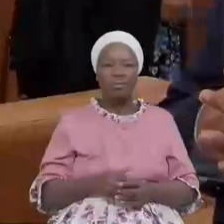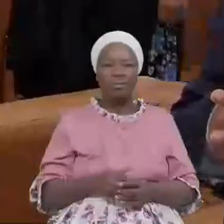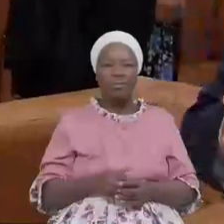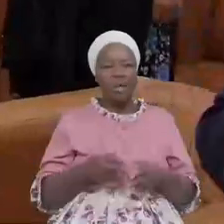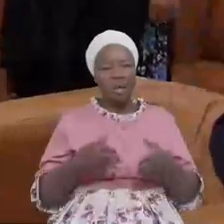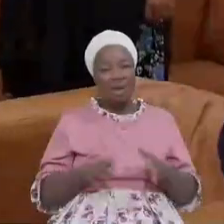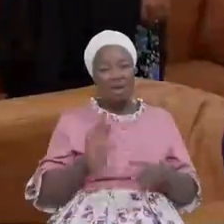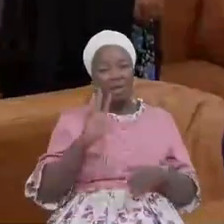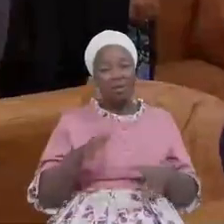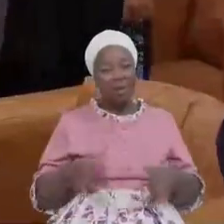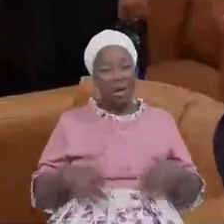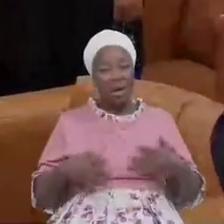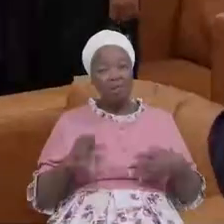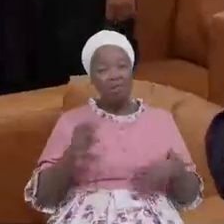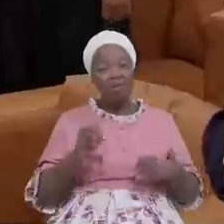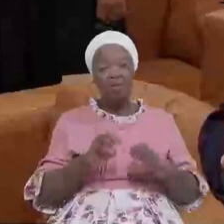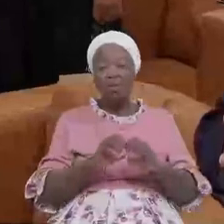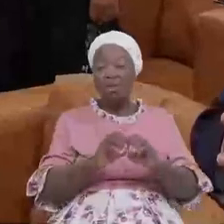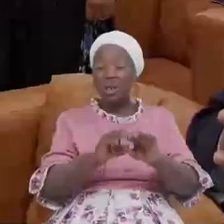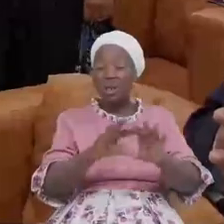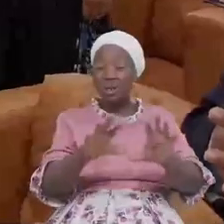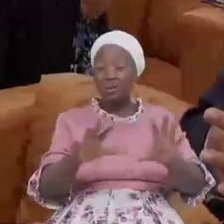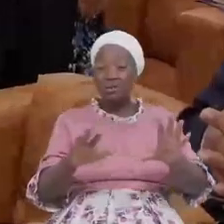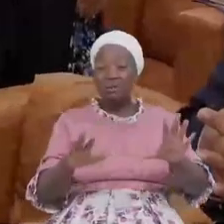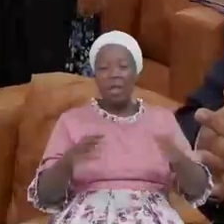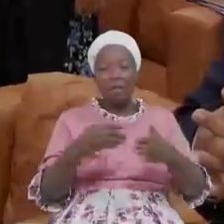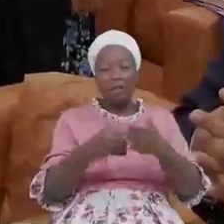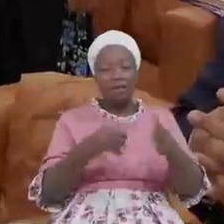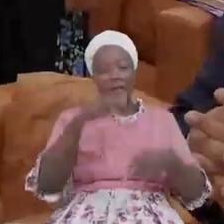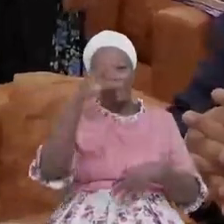Que ta lumière luise ainsi devant les hommes.